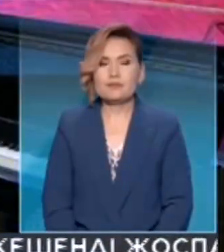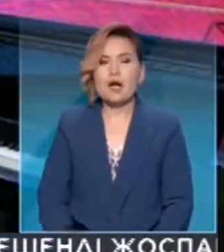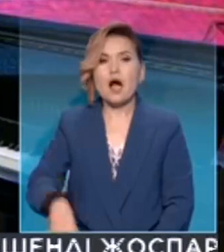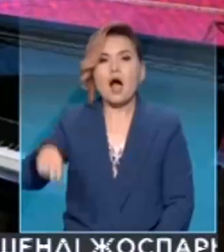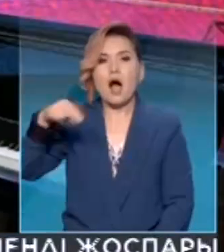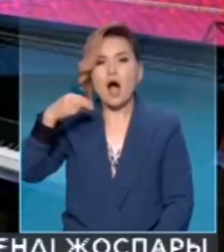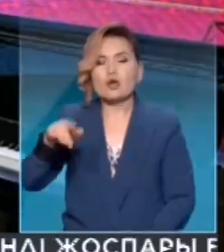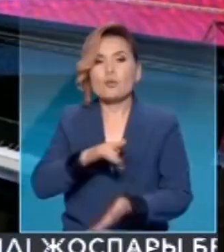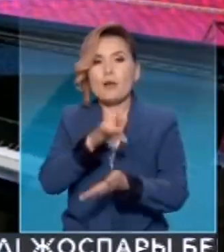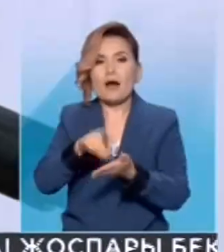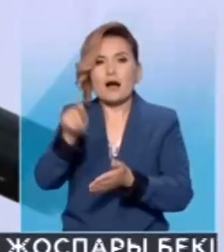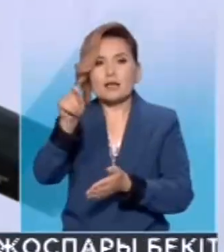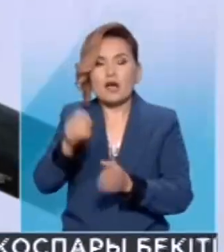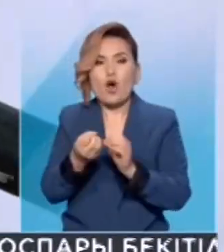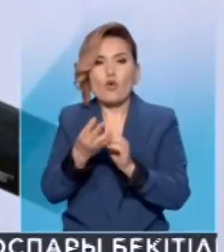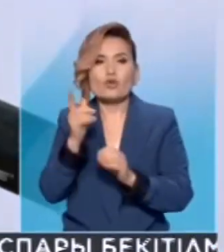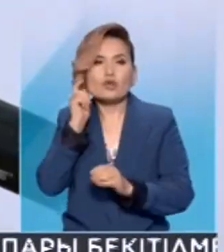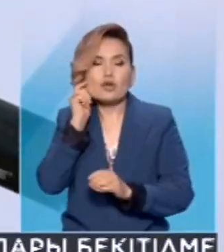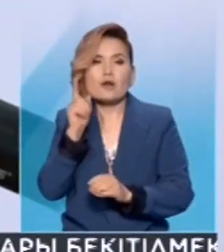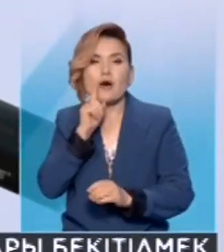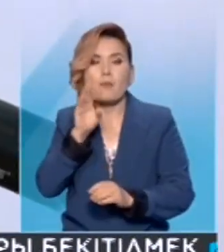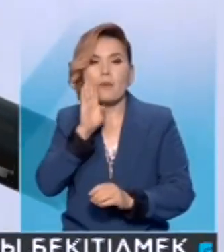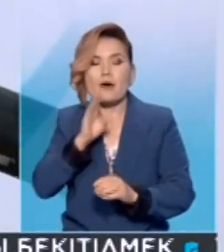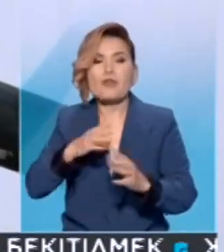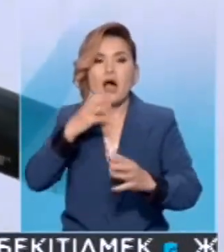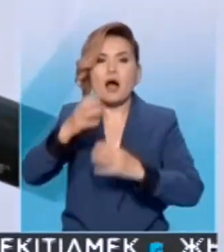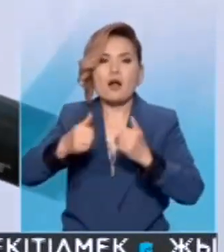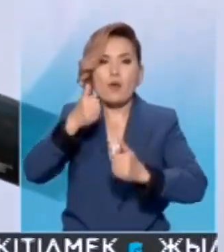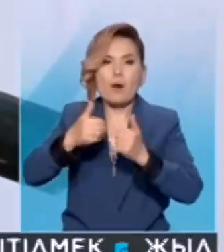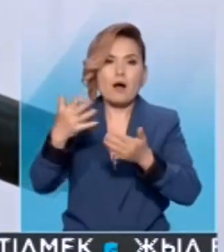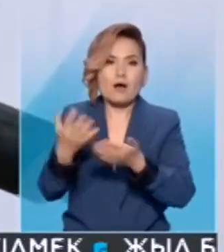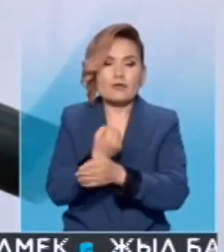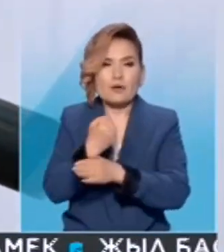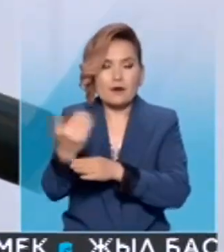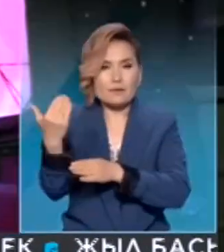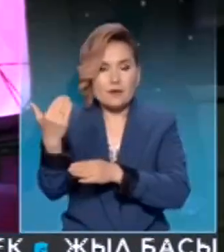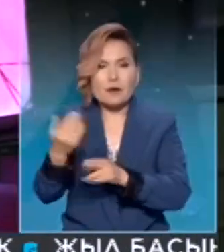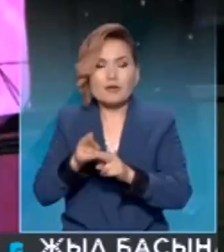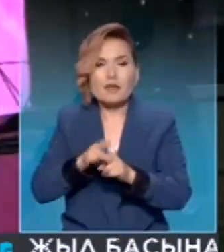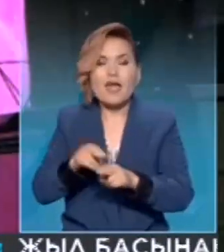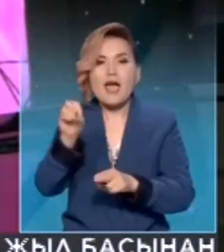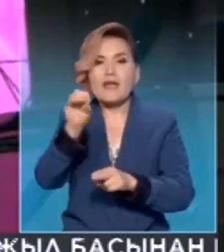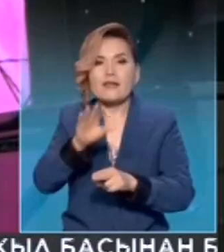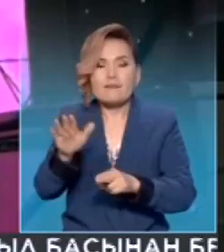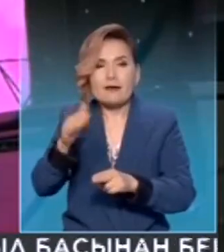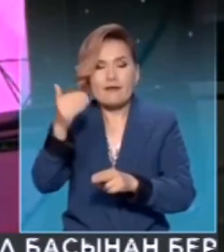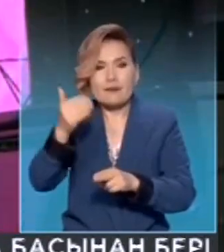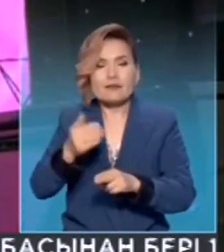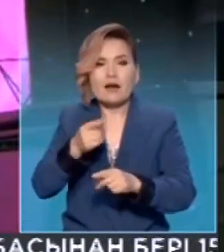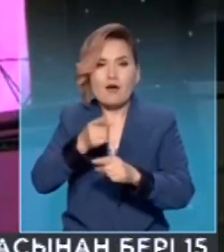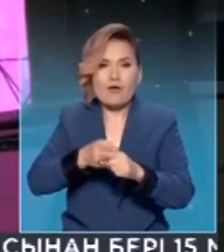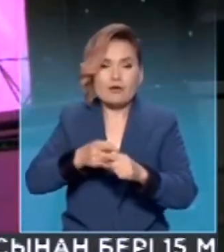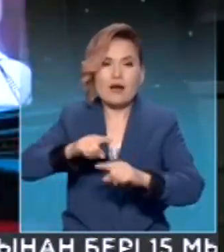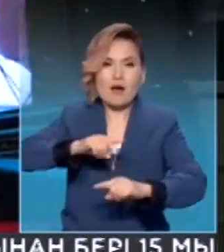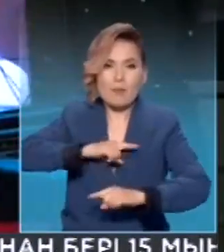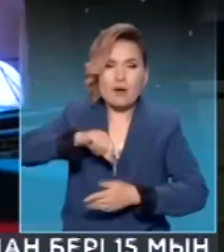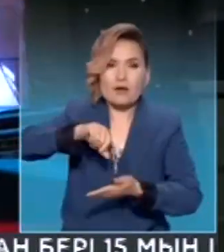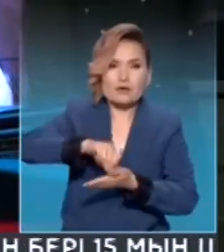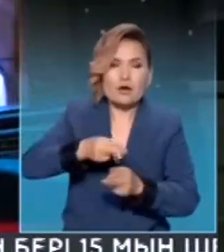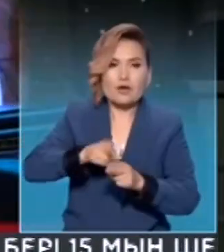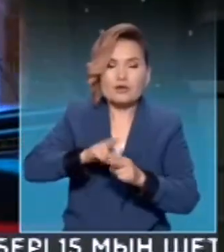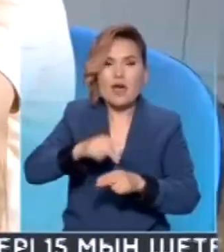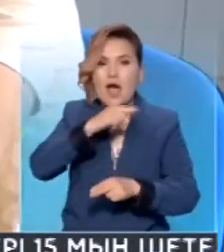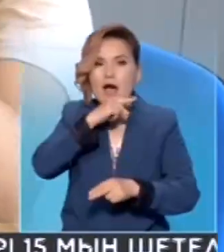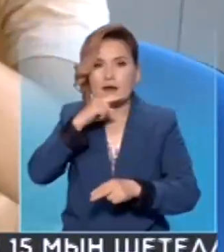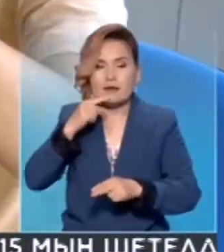Ақтөбелік 14 жастағы Жанерке Абдрахманова халықаралық байқауларда да топ жарып жүр. Балалар Евровидениесінің жартылай финалисі. Бірнеше рет Славян базары байқауына